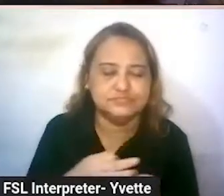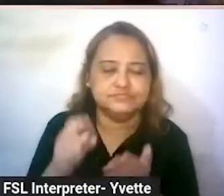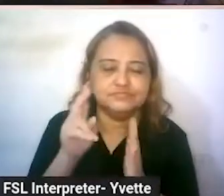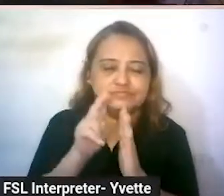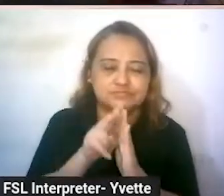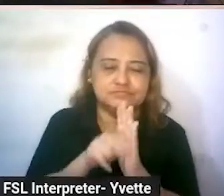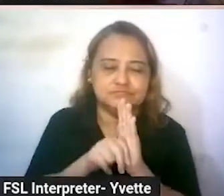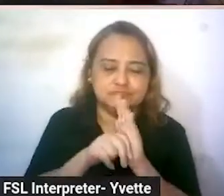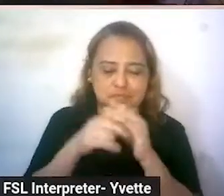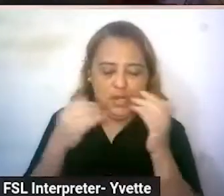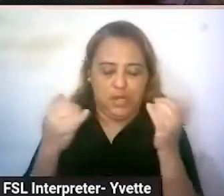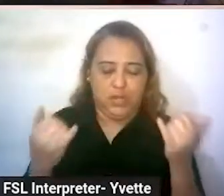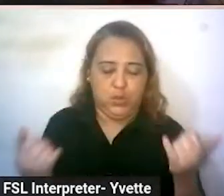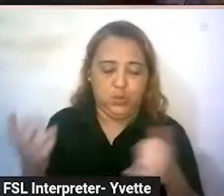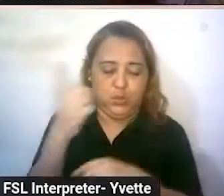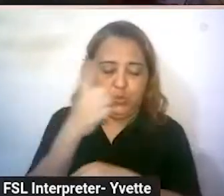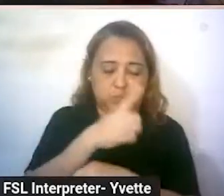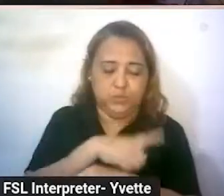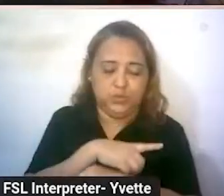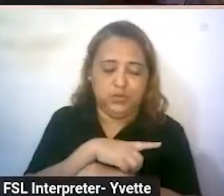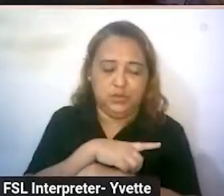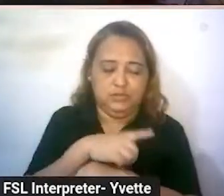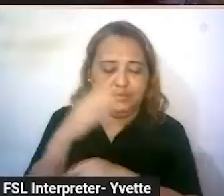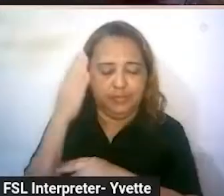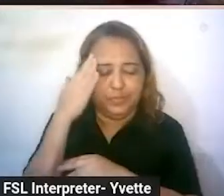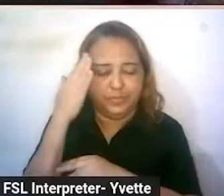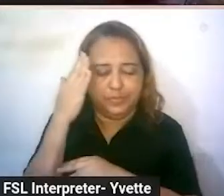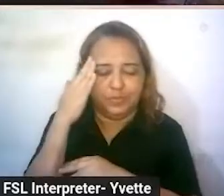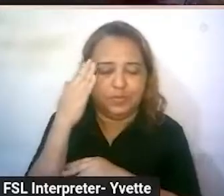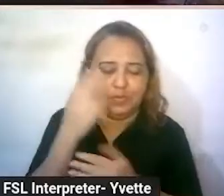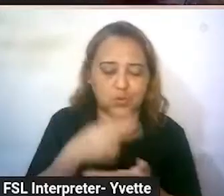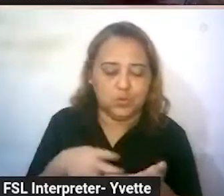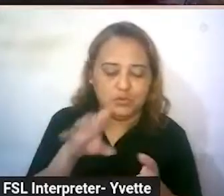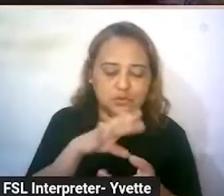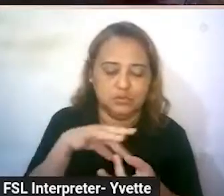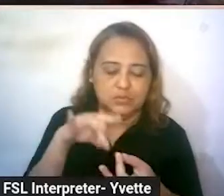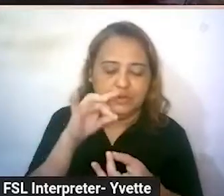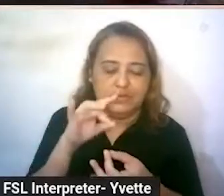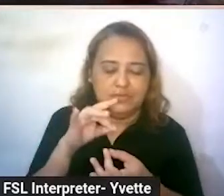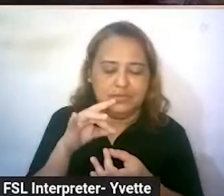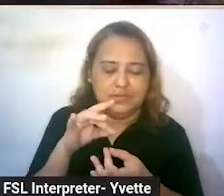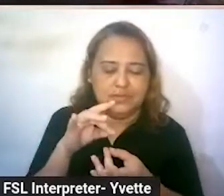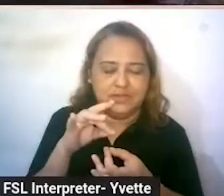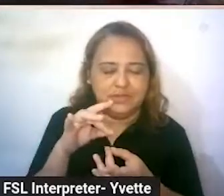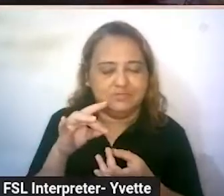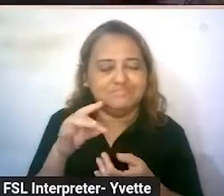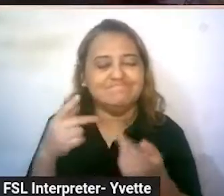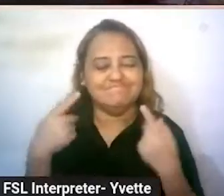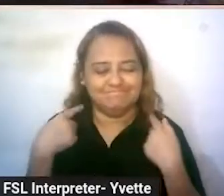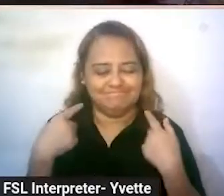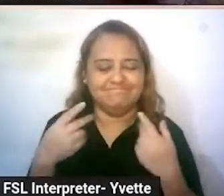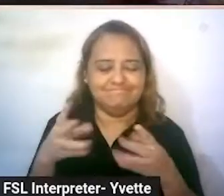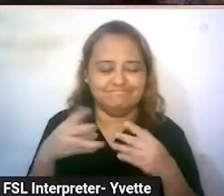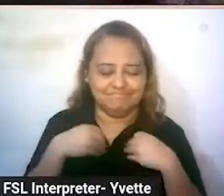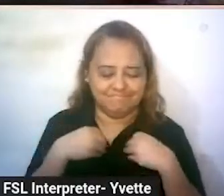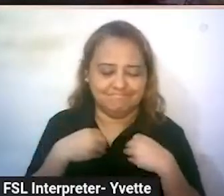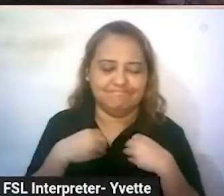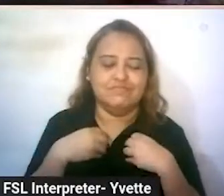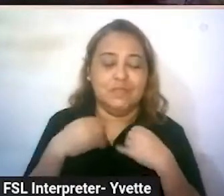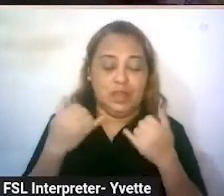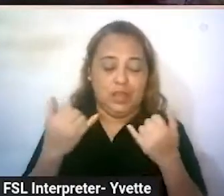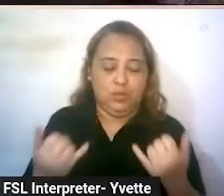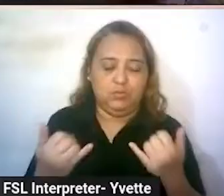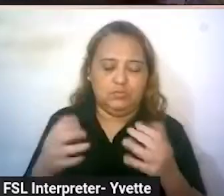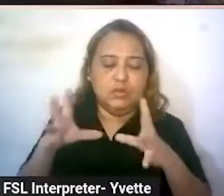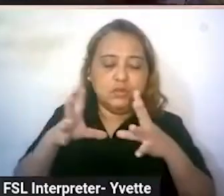araw po na ito, O Lord, alam ko po na ang banal na Espiritu ay nasa akin, O Lord God. At sa araw po na to,